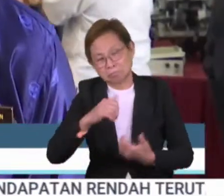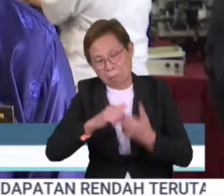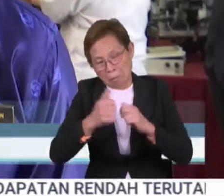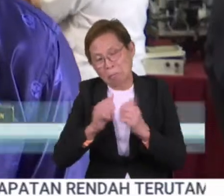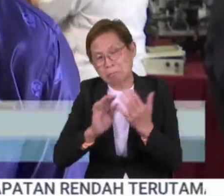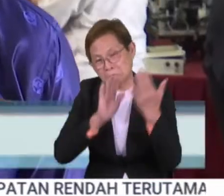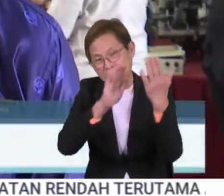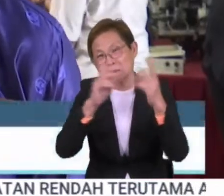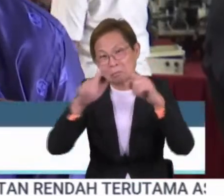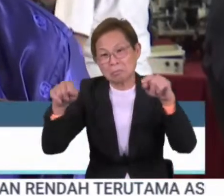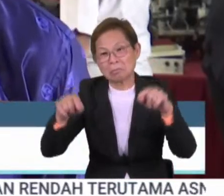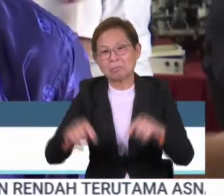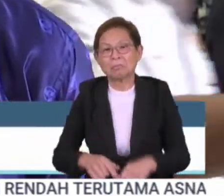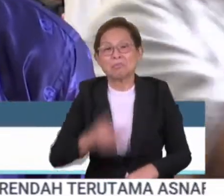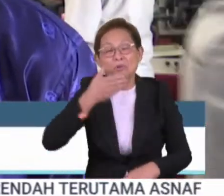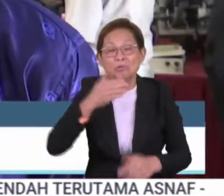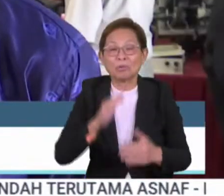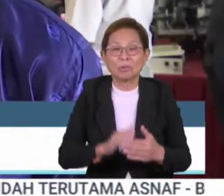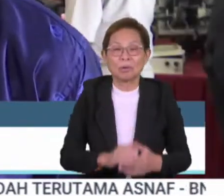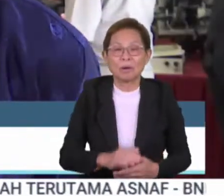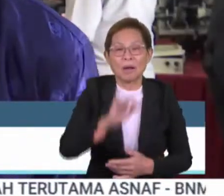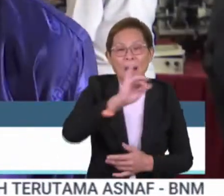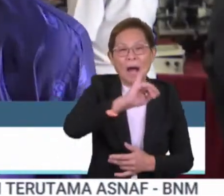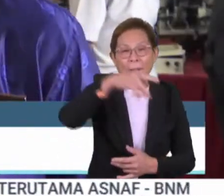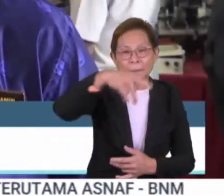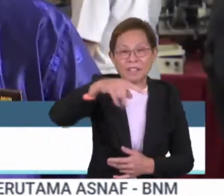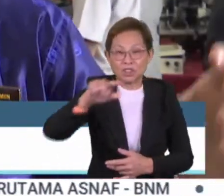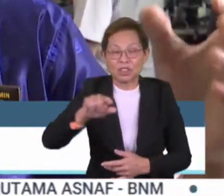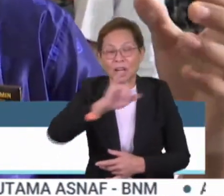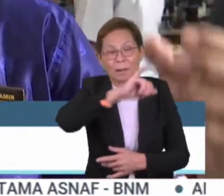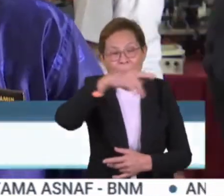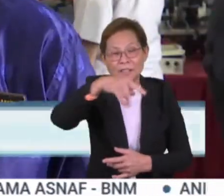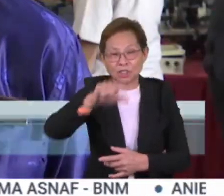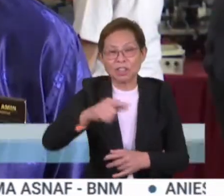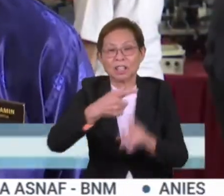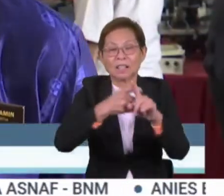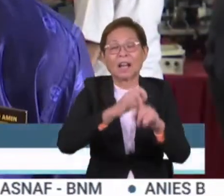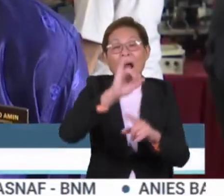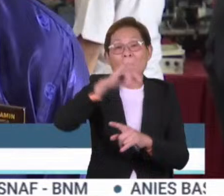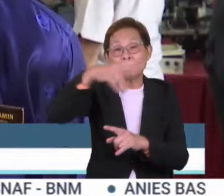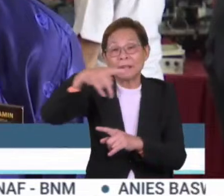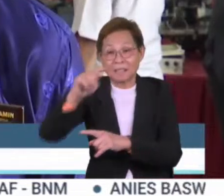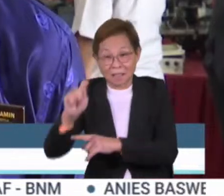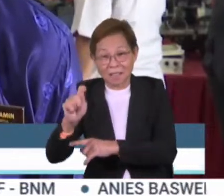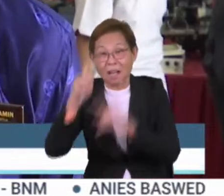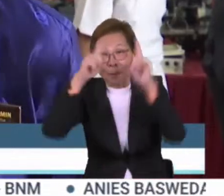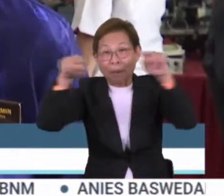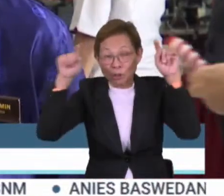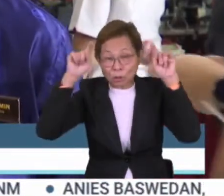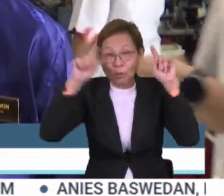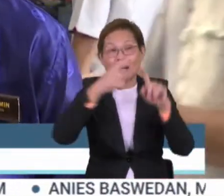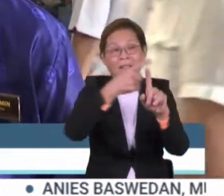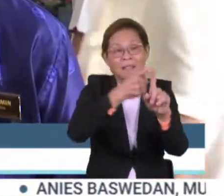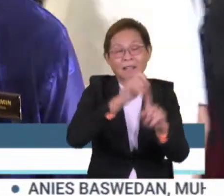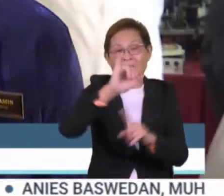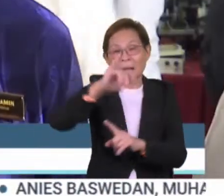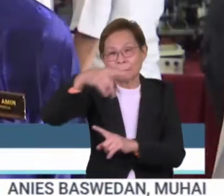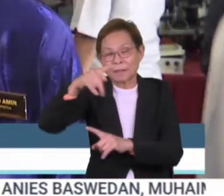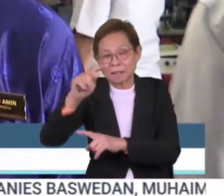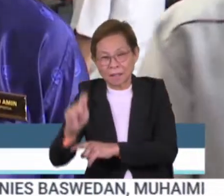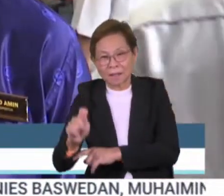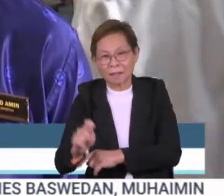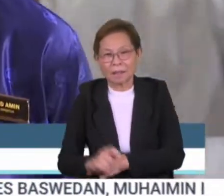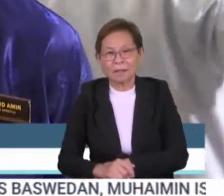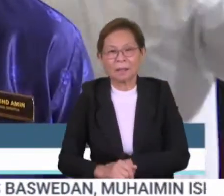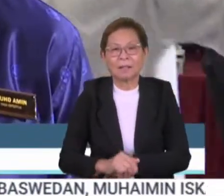Terima kasih banyak sebab jangan teruja lah sebab daripada IPG sendiri. IPG mahasiswa daripada IPT sebenarnya, dan saya nampaklah perbezaan antara